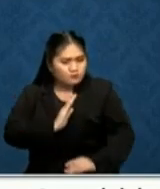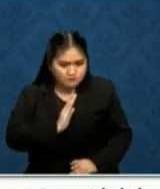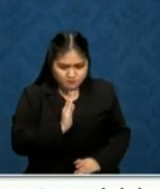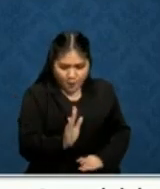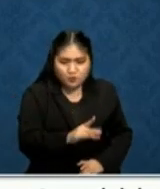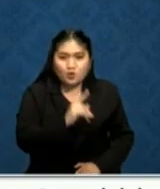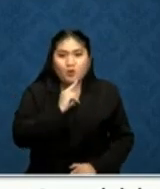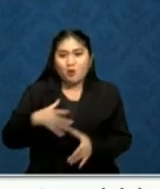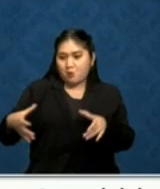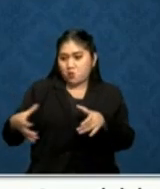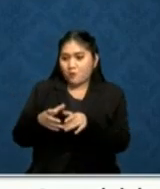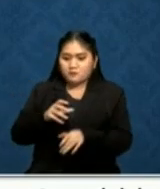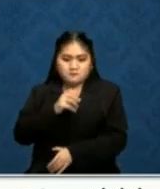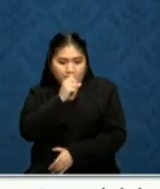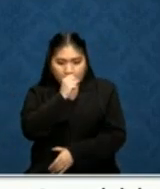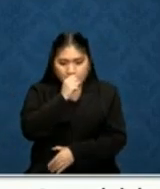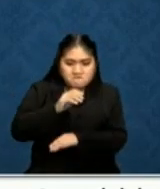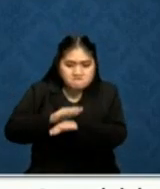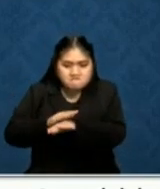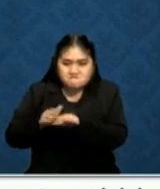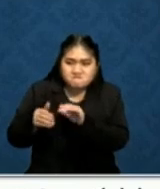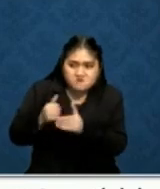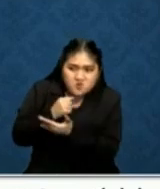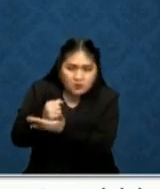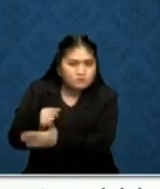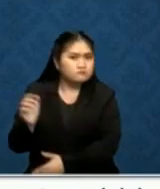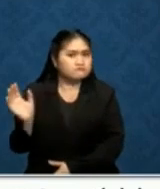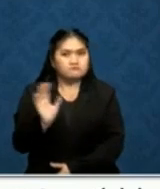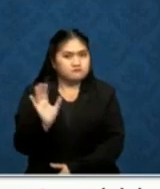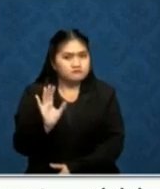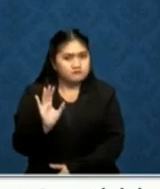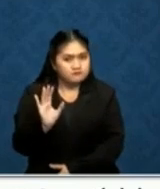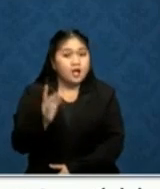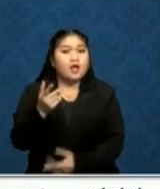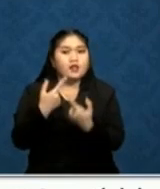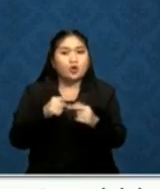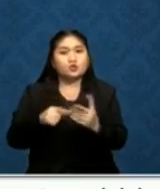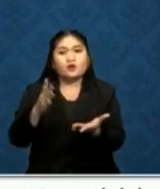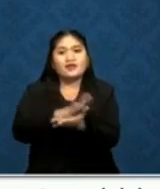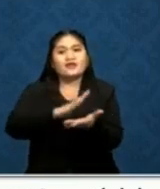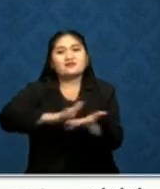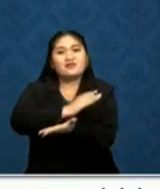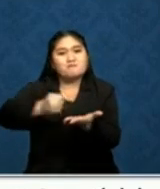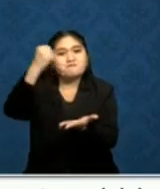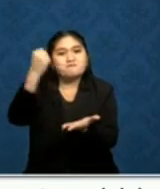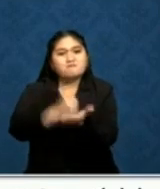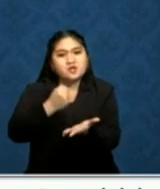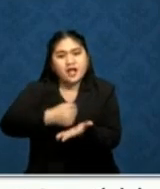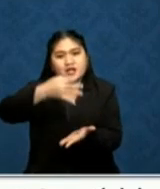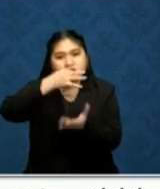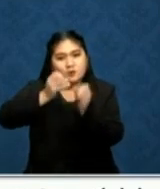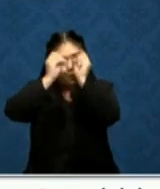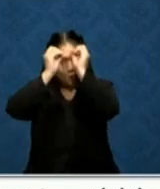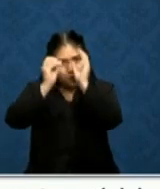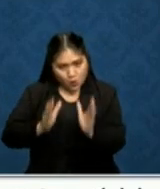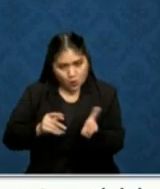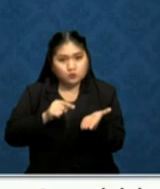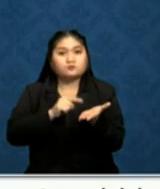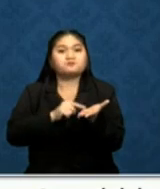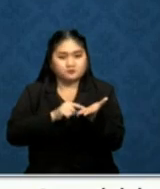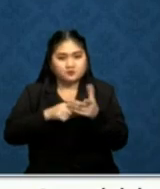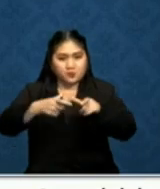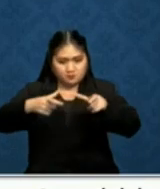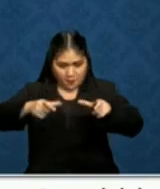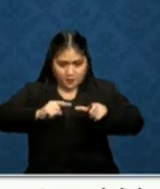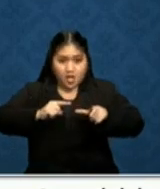พรรคเล่นพวกปกปิดความผิดกันเองรวมไปถึงประเด็นเรื่องใบอนุญาตประกอบวิชาชีพครู